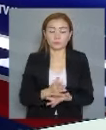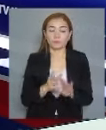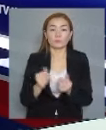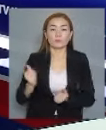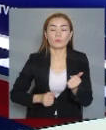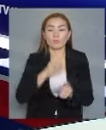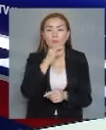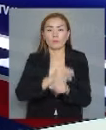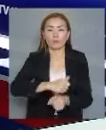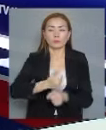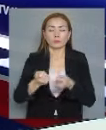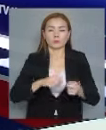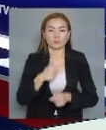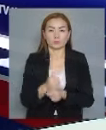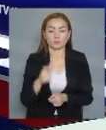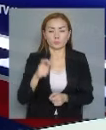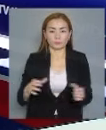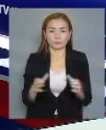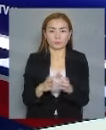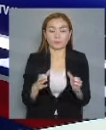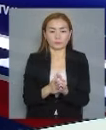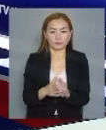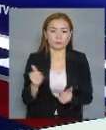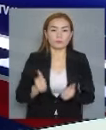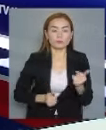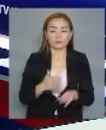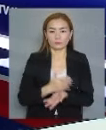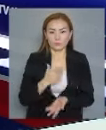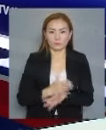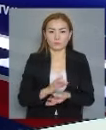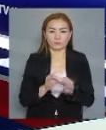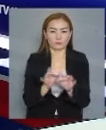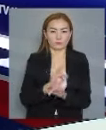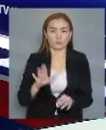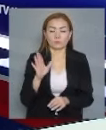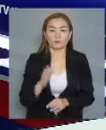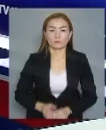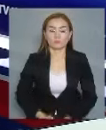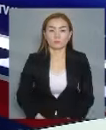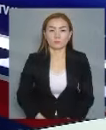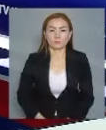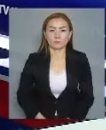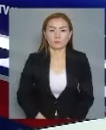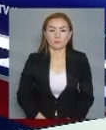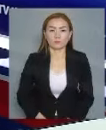Сайысқа департаменттің басқарма бөлімдерінен құралған командалар өзара бақ сынасты. Толығырақ бейнематериалда.